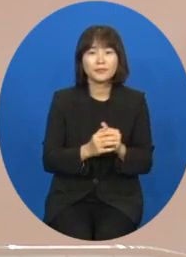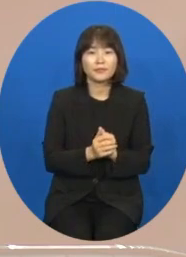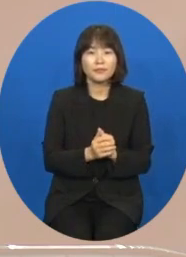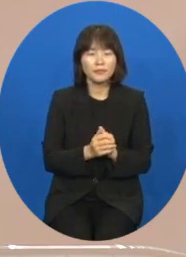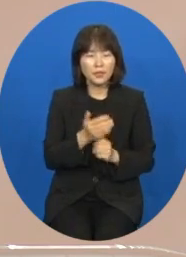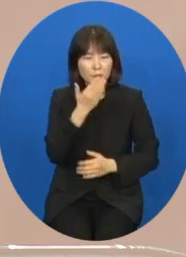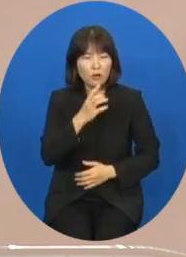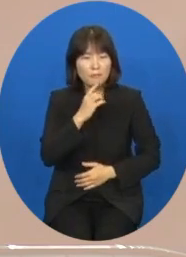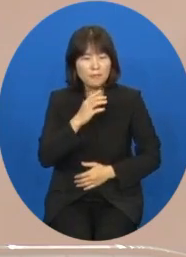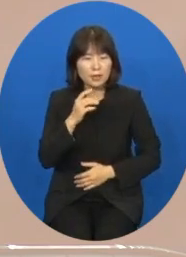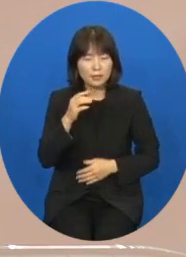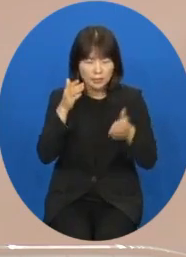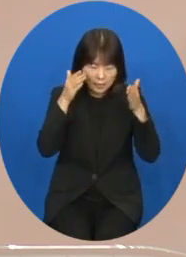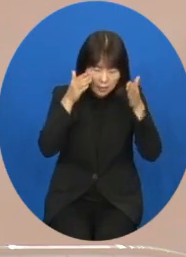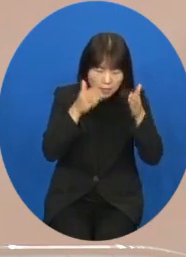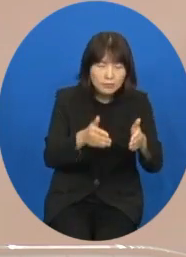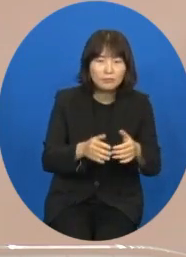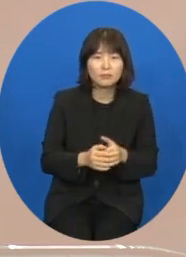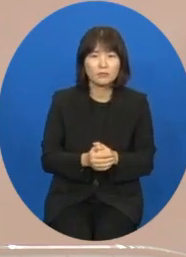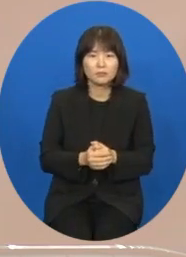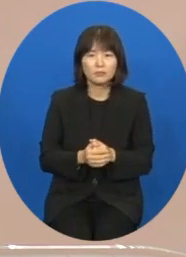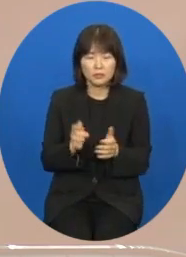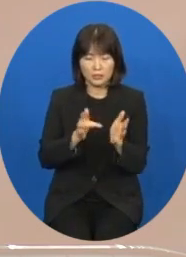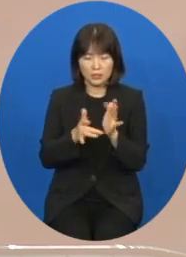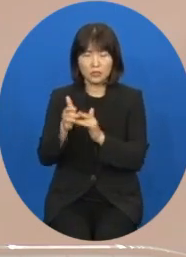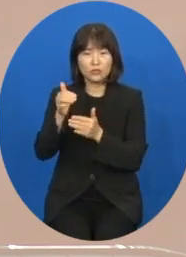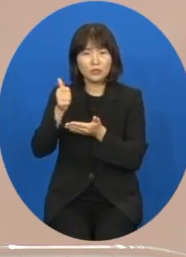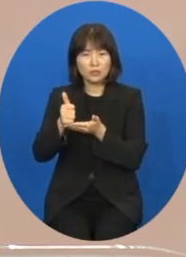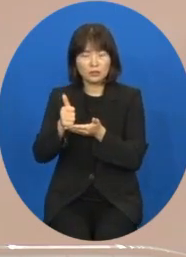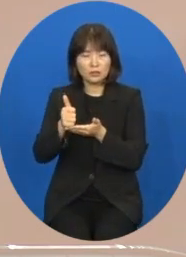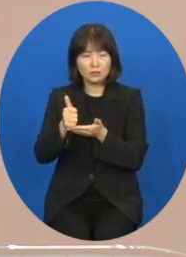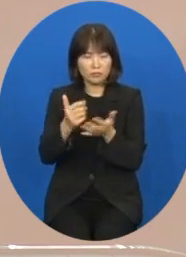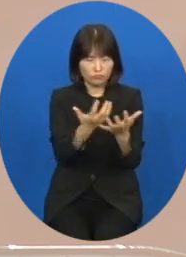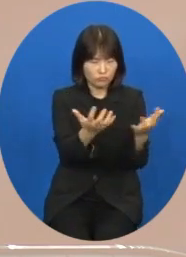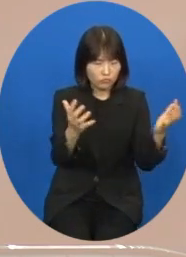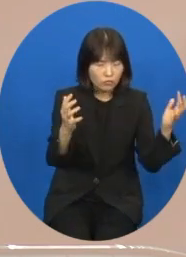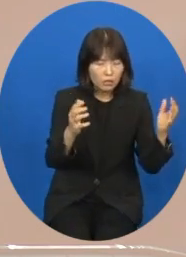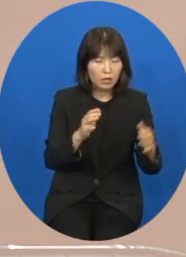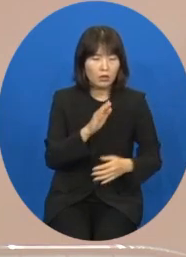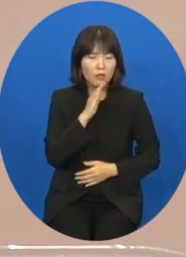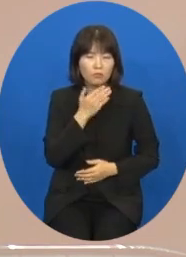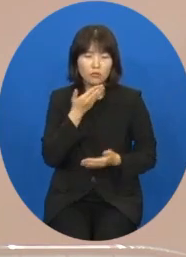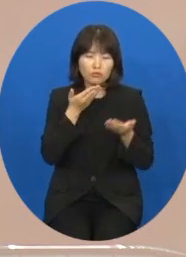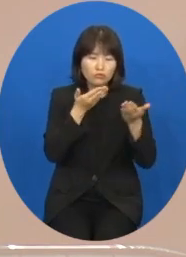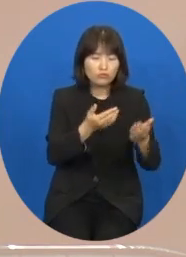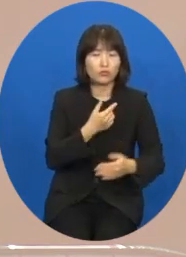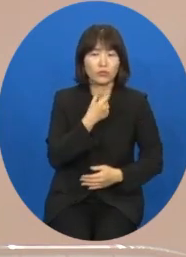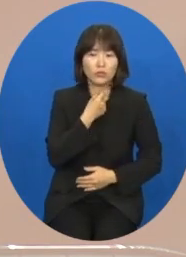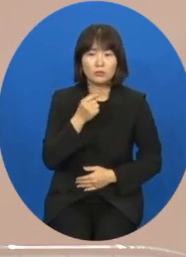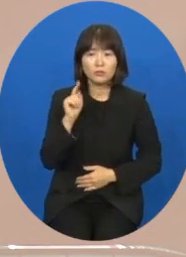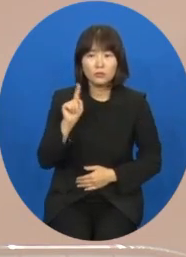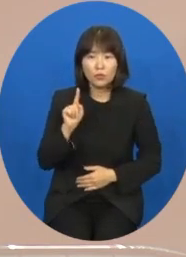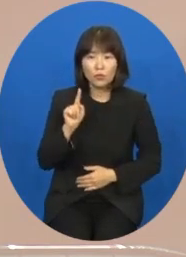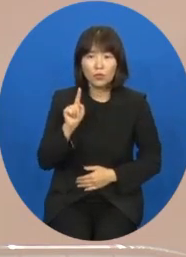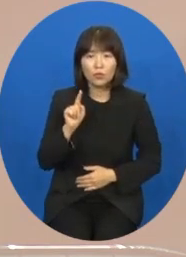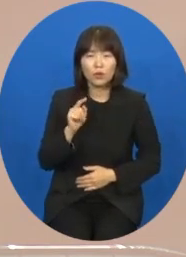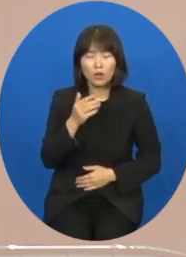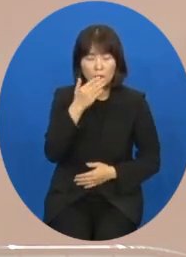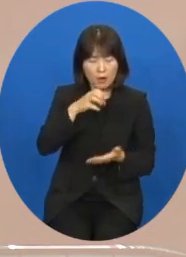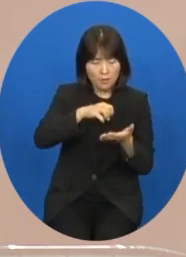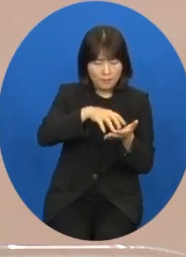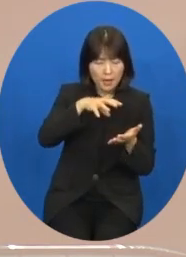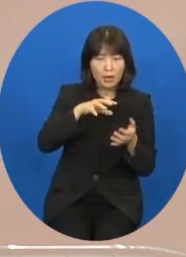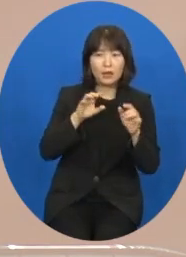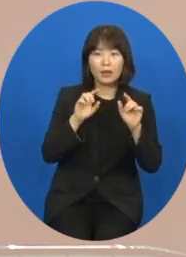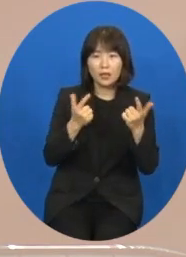먹는 것만 생각하는 겁니다. 예수님은 그 무리들에게 정말 주시고 싶으셨던 것이 이 먹을 빵이